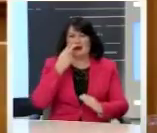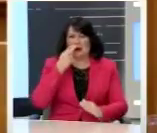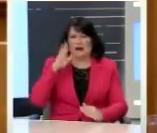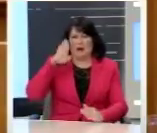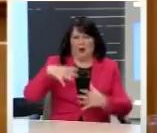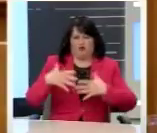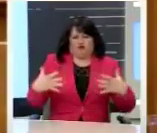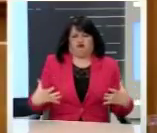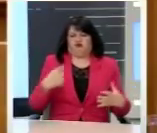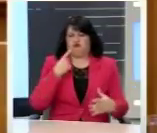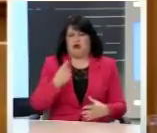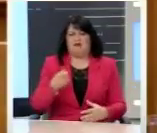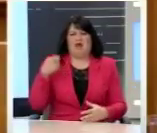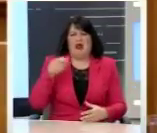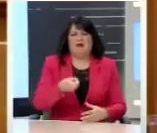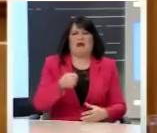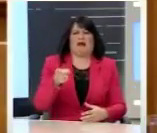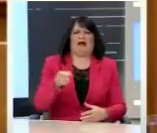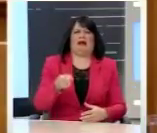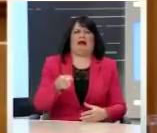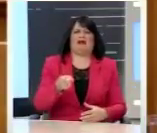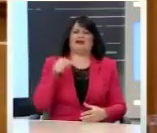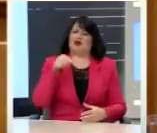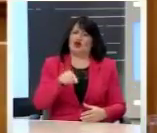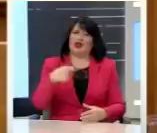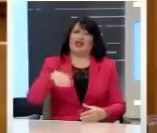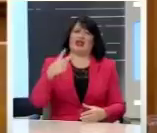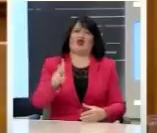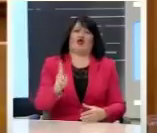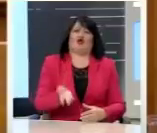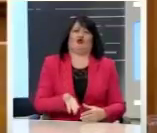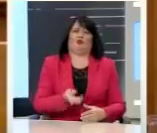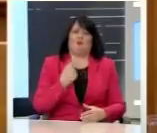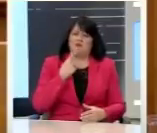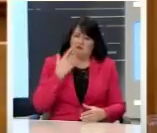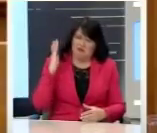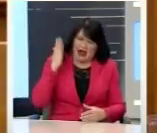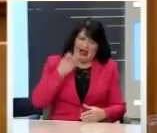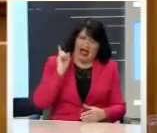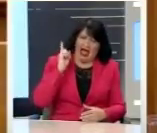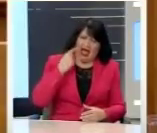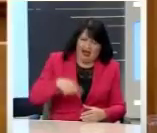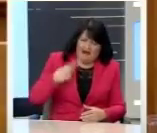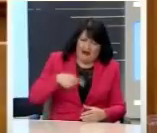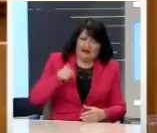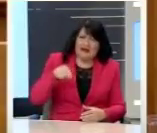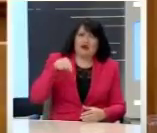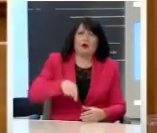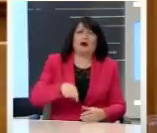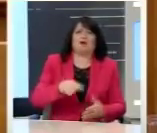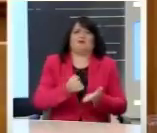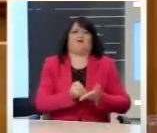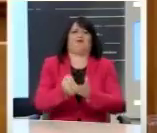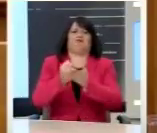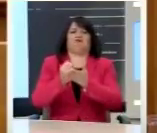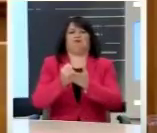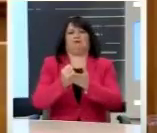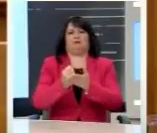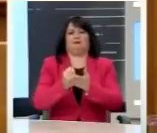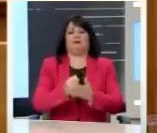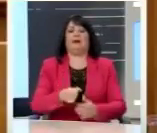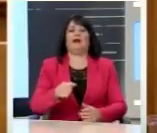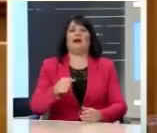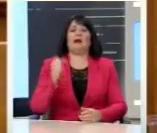παχύδερμο, μέλος εγκληματικής οργάνωσης. Τώρα είναι δικηγόρος του. Κυρίες και κύριοι συνάδελφοι, ο Ευάγγελος